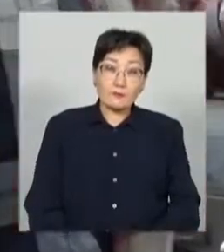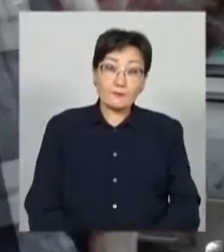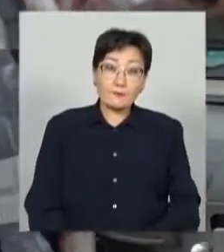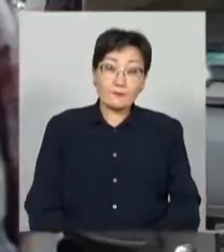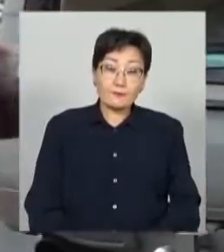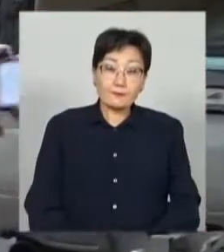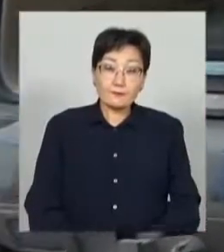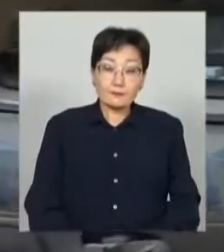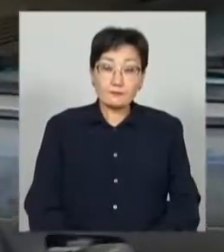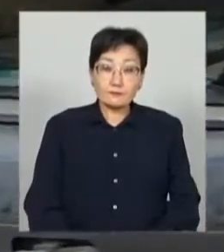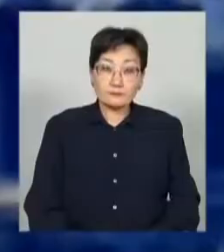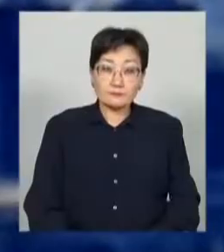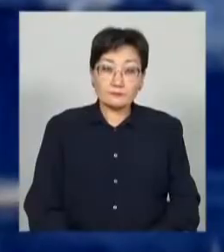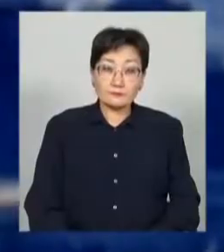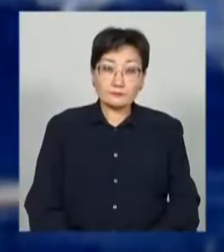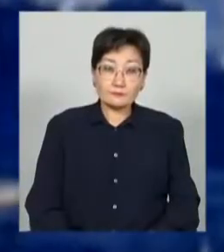Алматы телеарнасы.